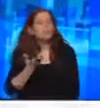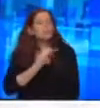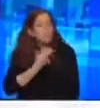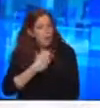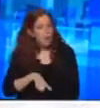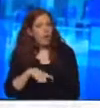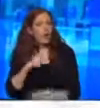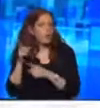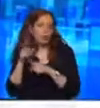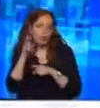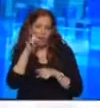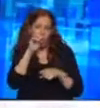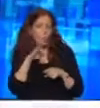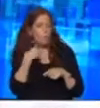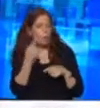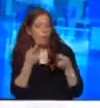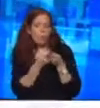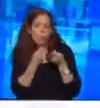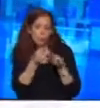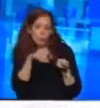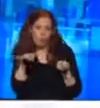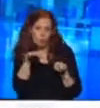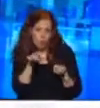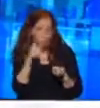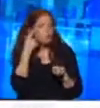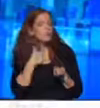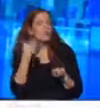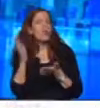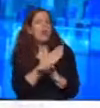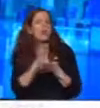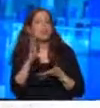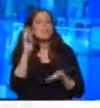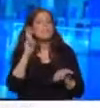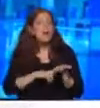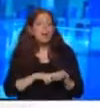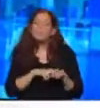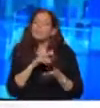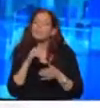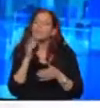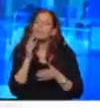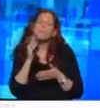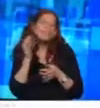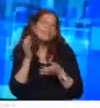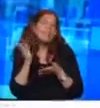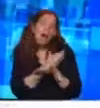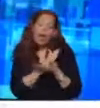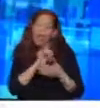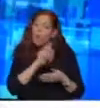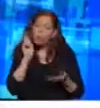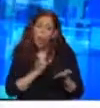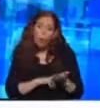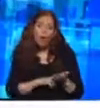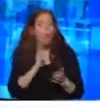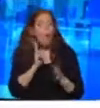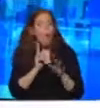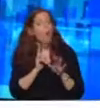עמי בכל הנוגע לנתיב האבות, אני חושב שהפסיקה הזו של בגץ היא פסיקה מוטעת, לא נכונה, בגץ היה יכול לנהוג ביתר